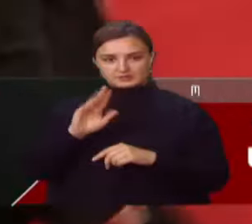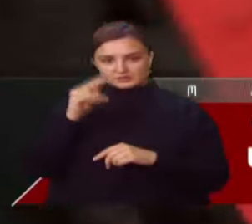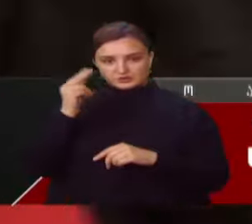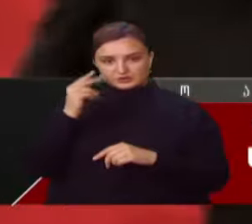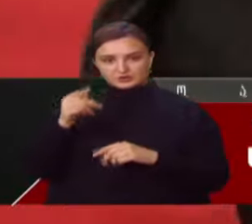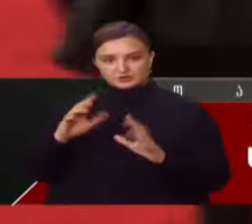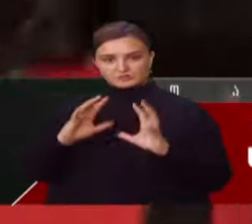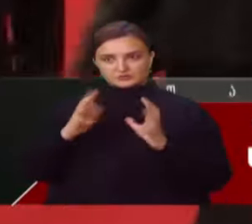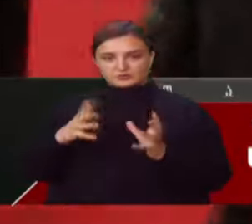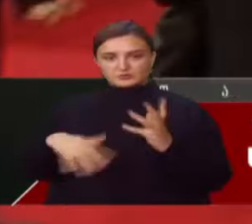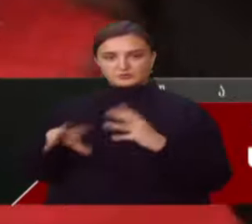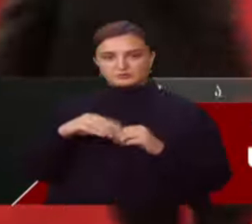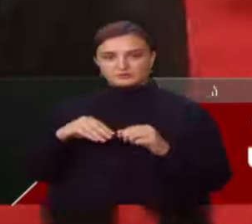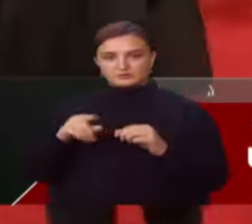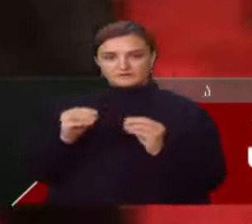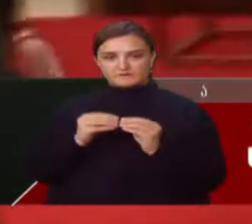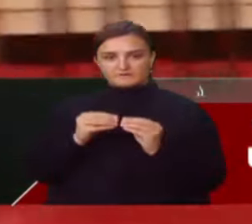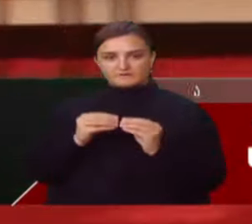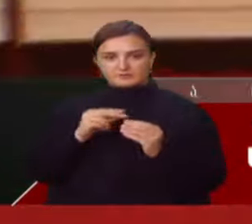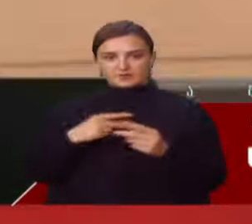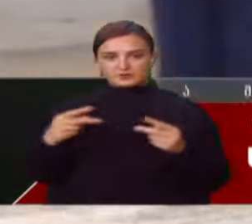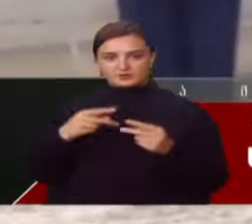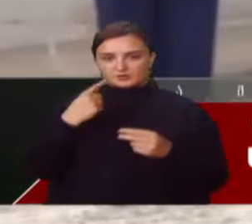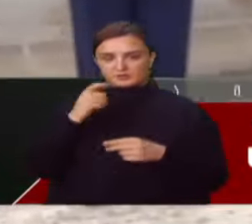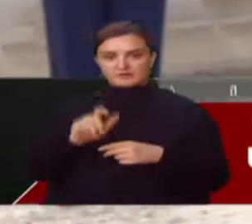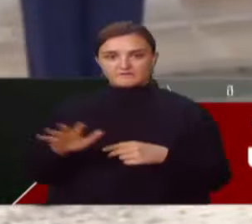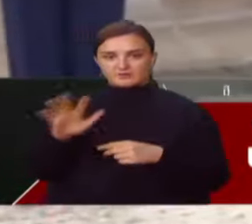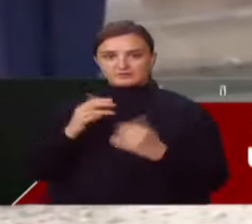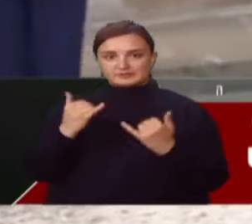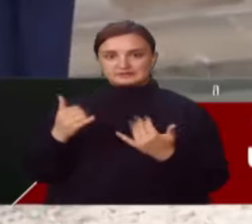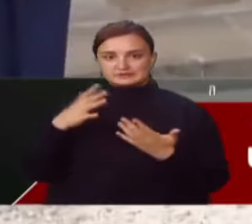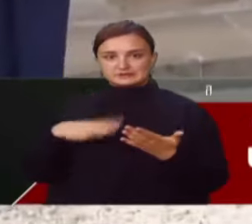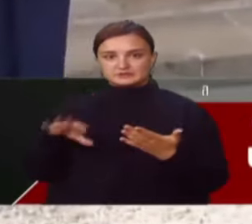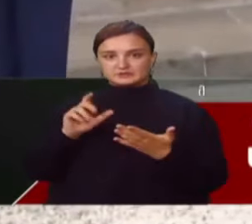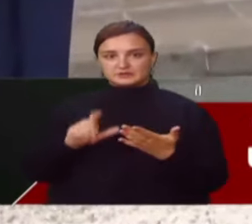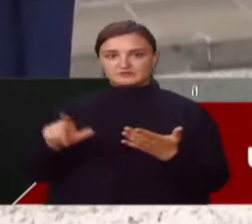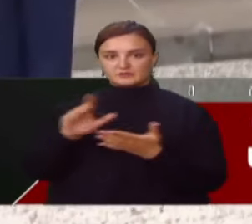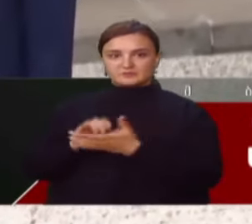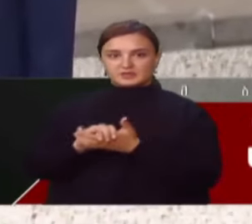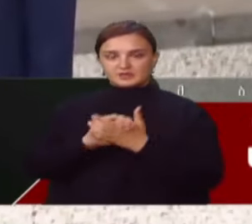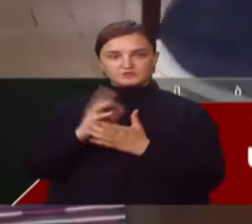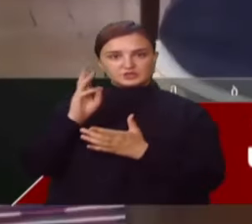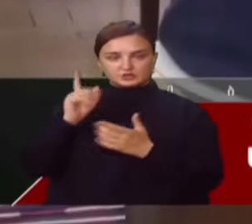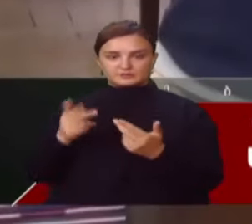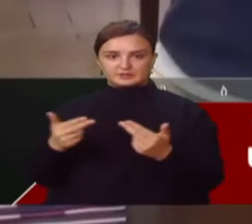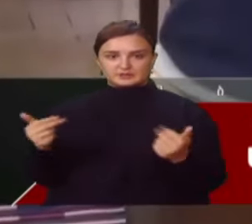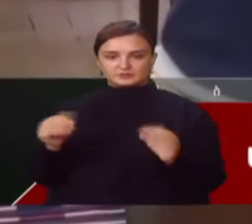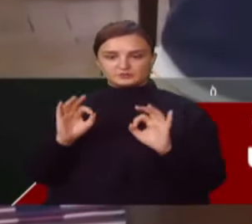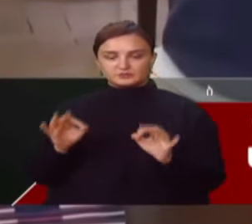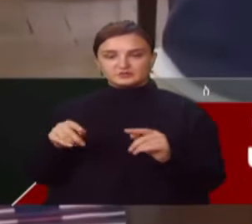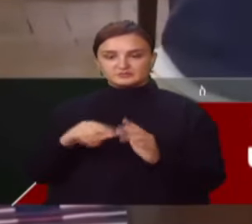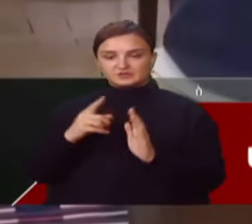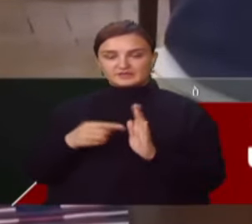ჩინეთს გლობალურ არენაზე შეუცვლელ პარტნიორად განიხილავს ევროპაც. ეს კი დღეს საქართველოში ევროკავშირის ელჩმაც დაადასტურა. სწორედ იმ